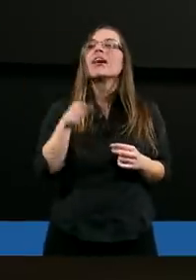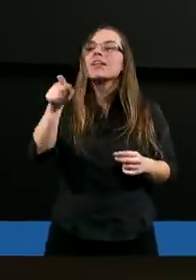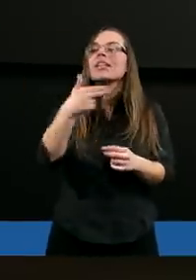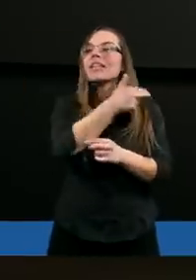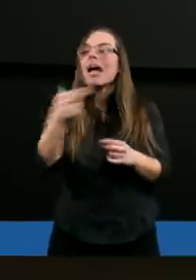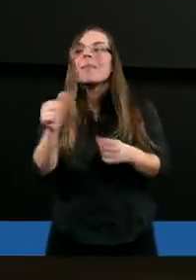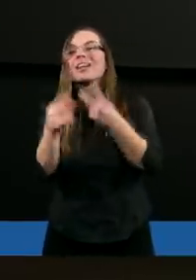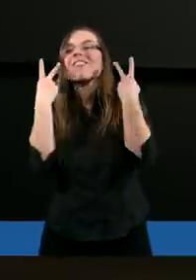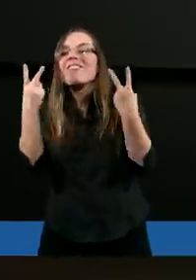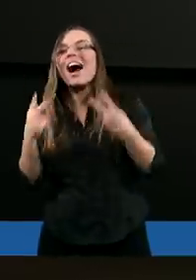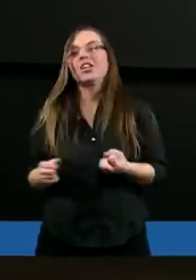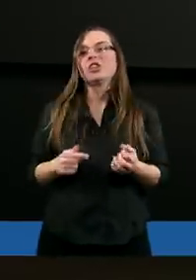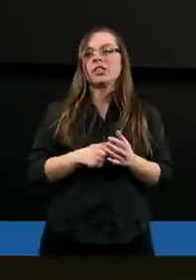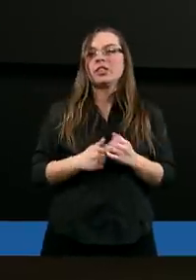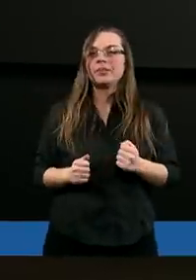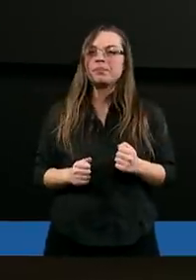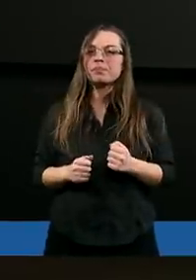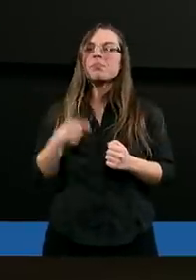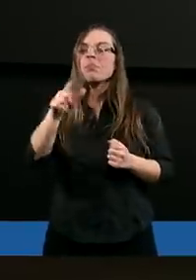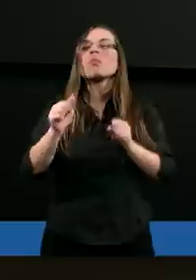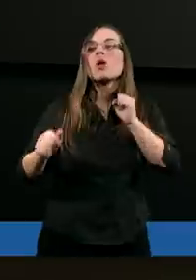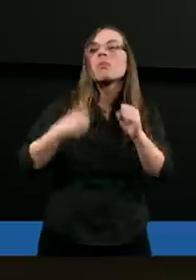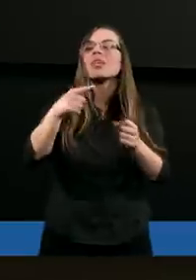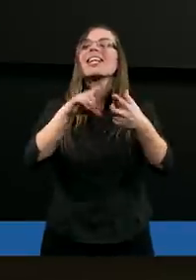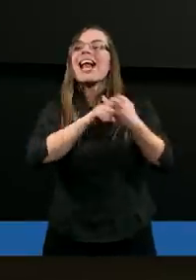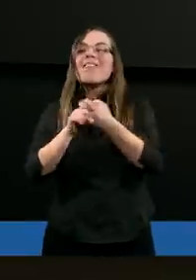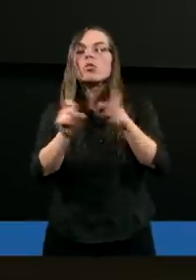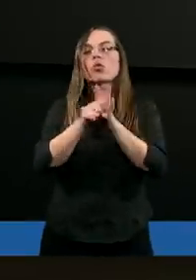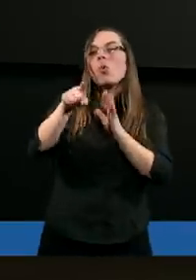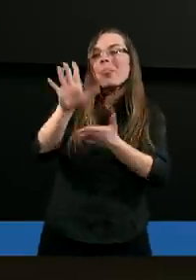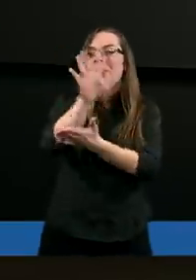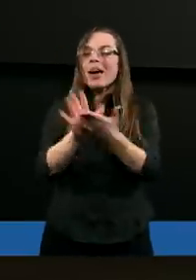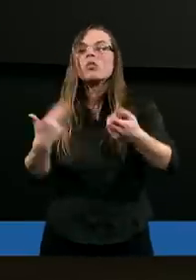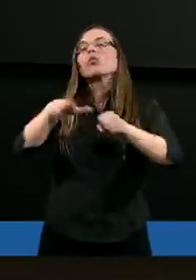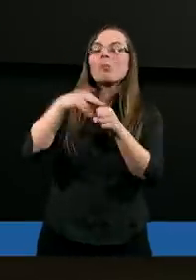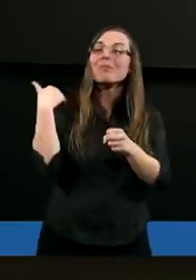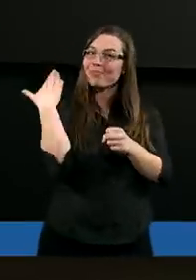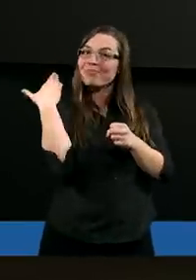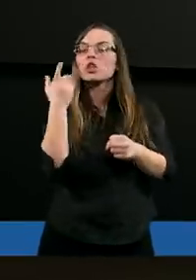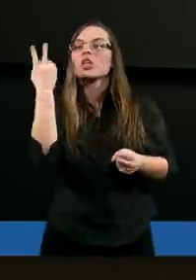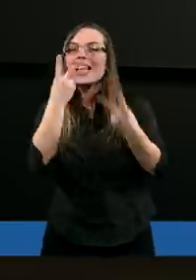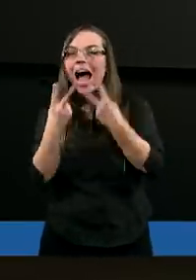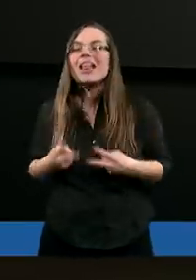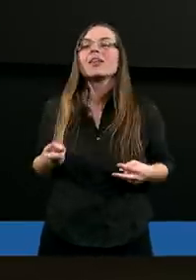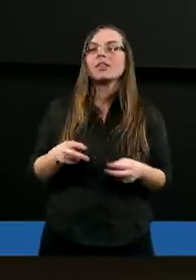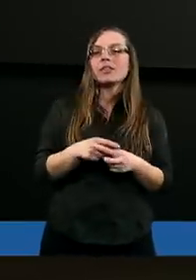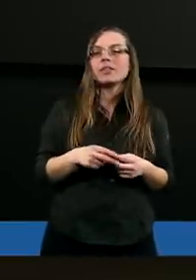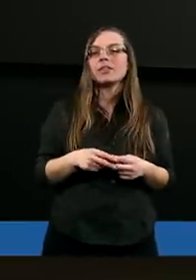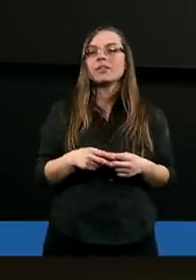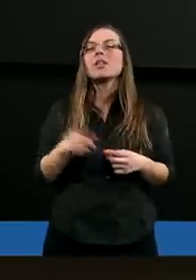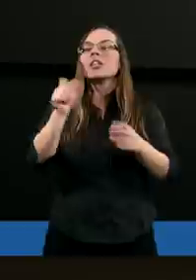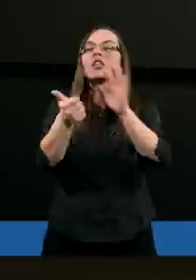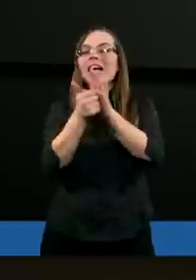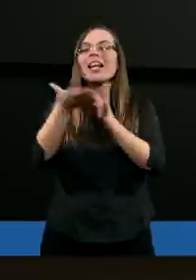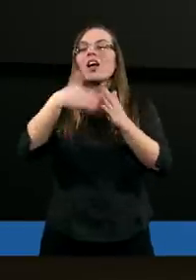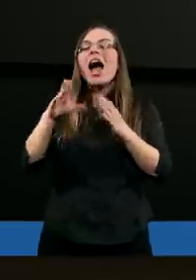temat, który będzie o tym mówić. Natomiast nawiązując do tego tekstu, który przed chwilą był czytany, 13 werset 16